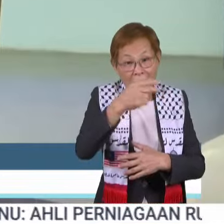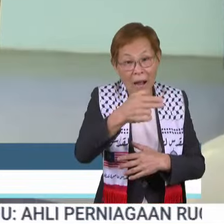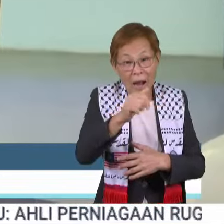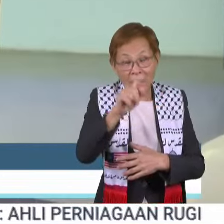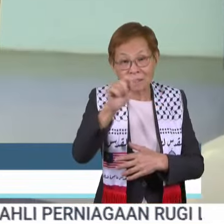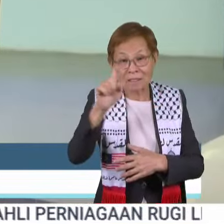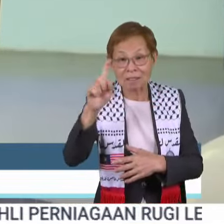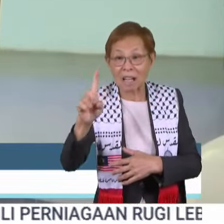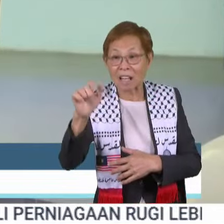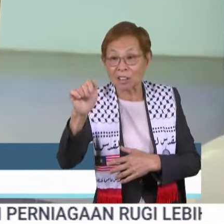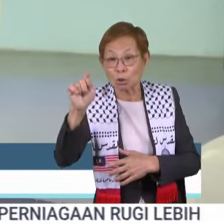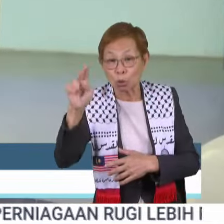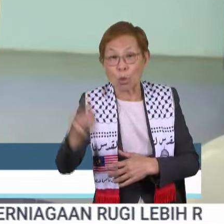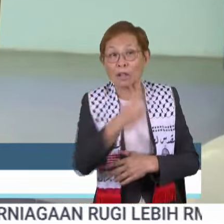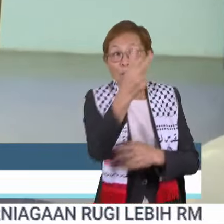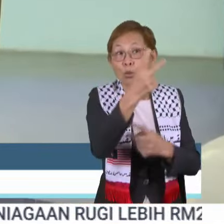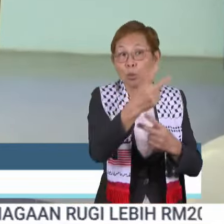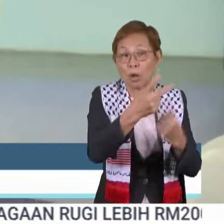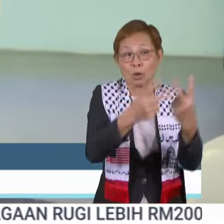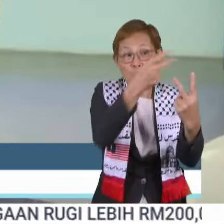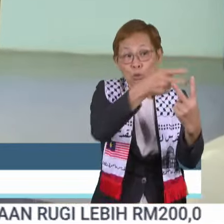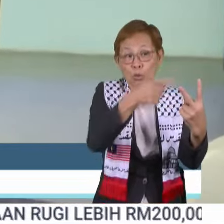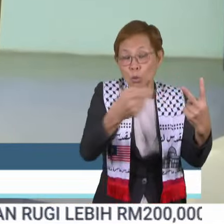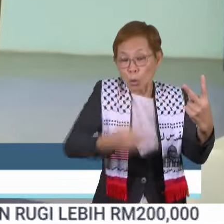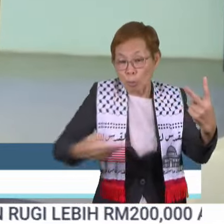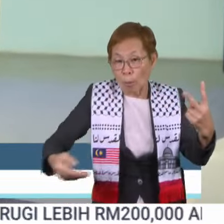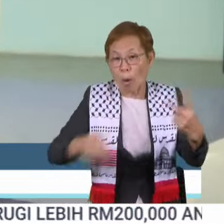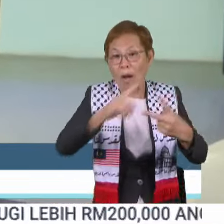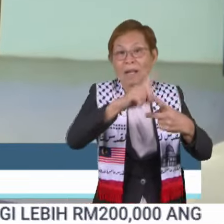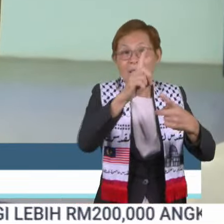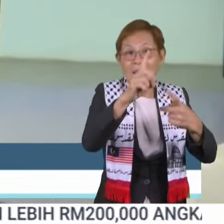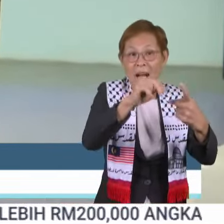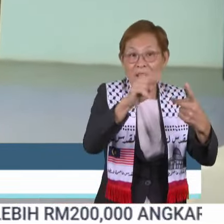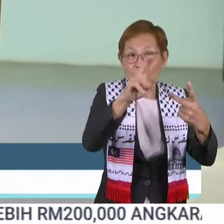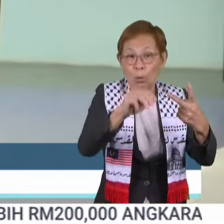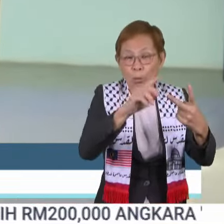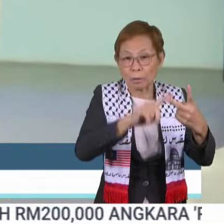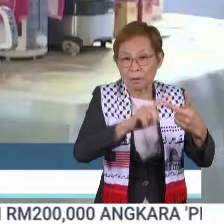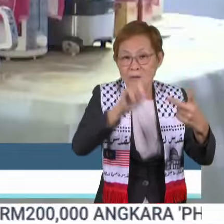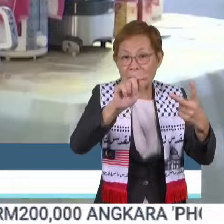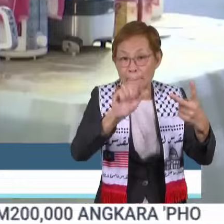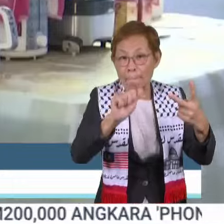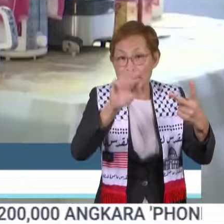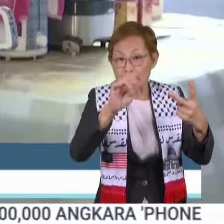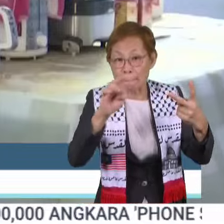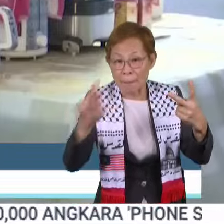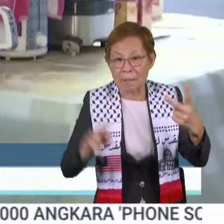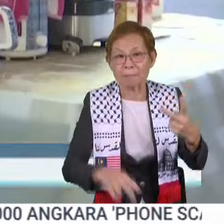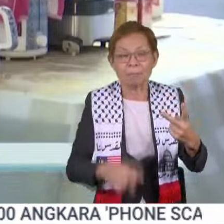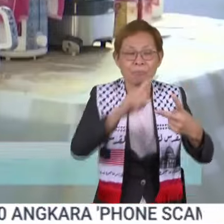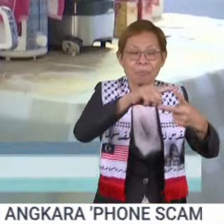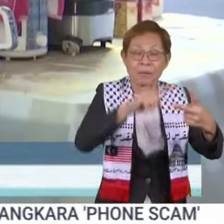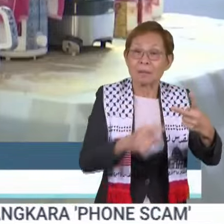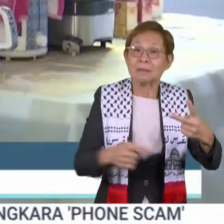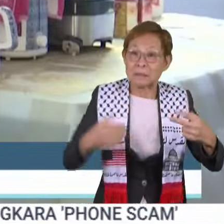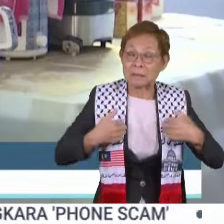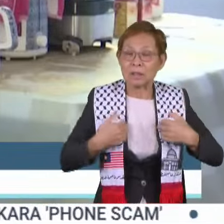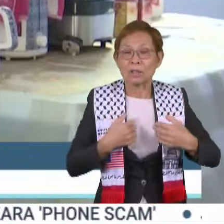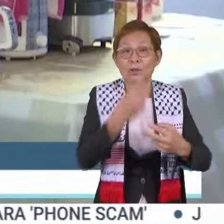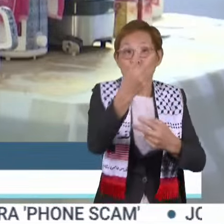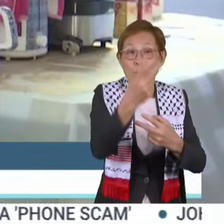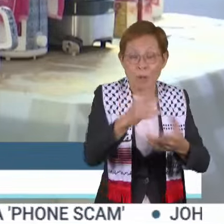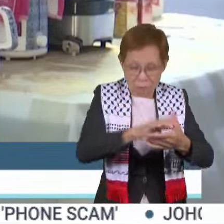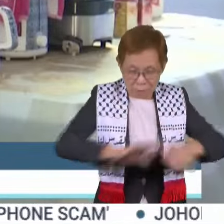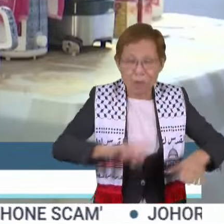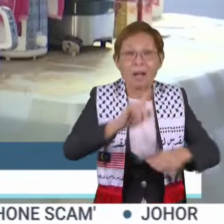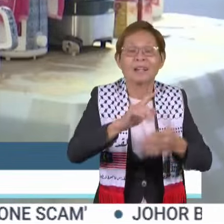utama dunia di Lahadatu, yaitu Danum dan juga Tabin itu sendiri. Segi keselamatan di Lahadatu ini